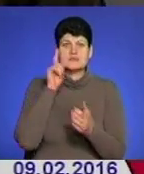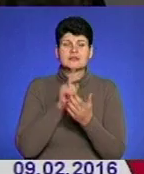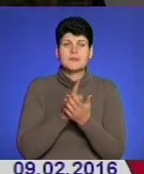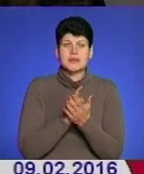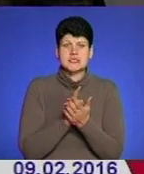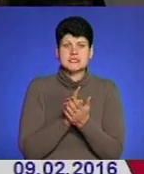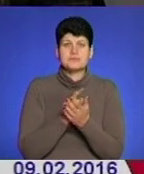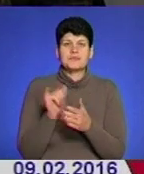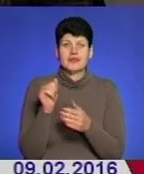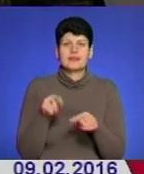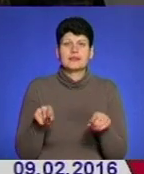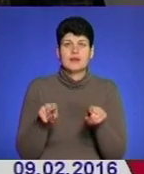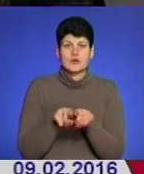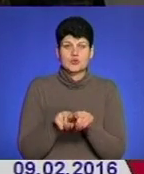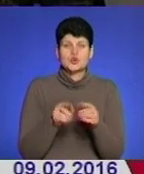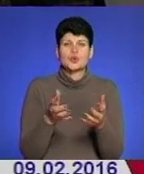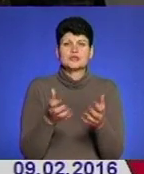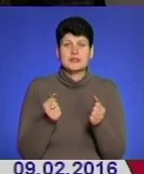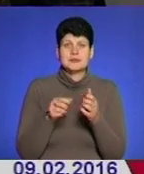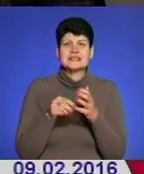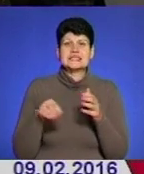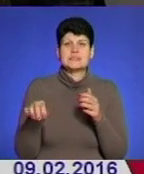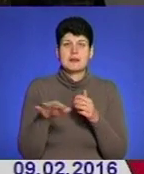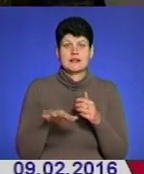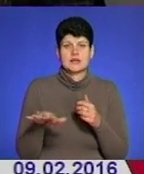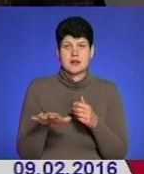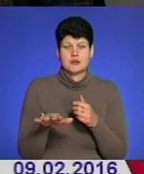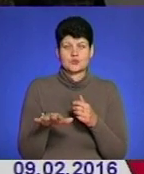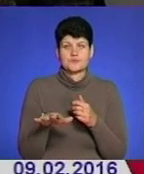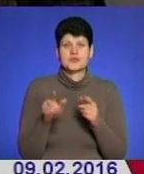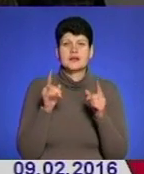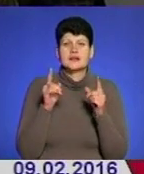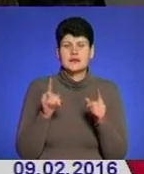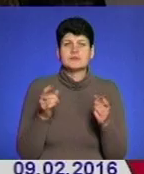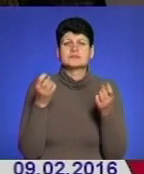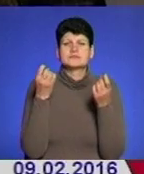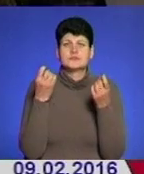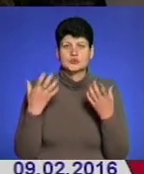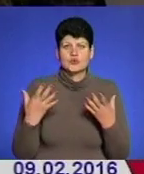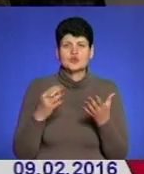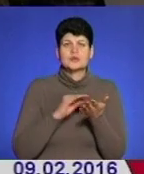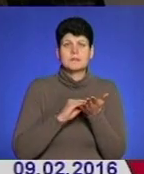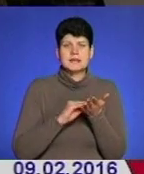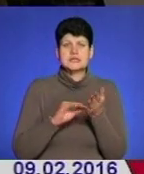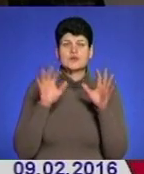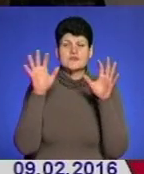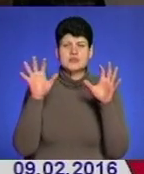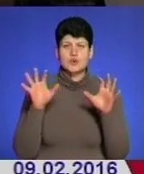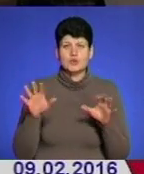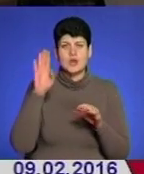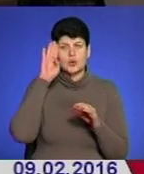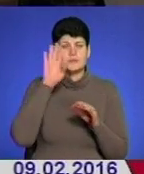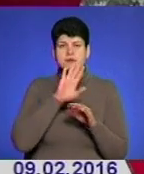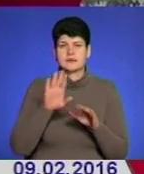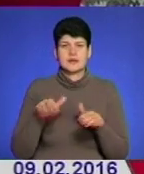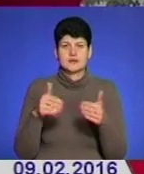і також отримання земельних ділянок, навіть самого елементарного, що прописано в законах, а хлопцям, на жаль, не